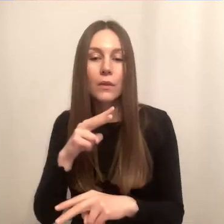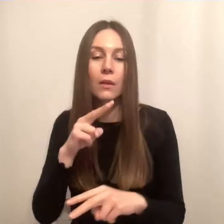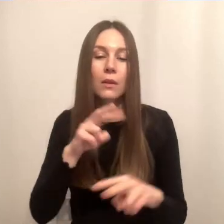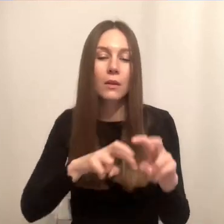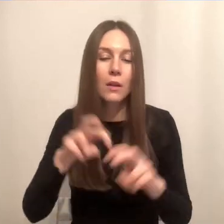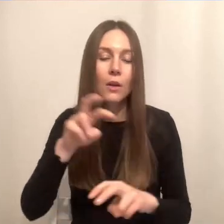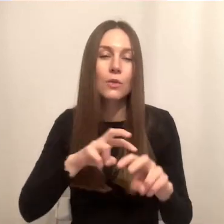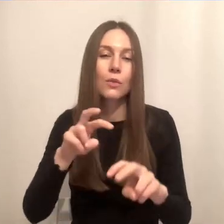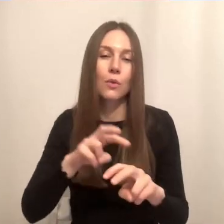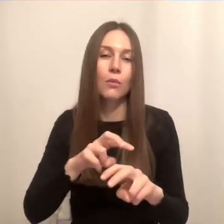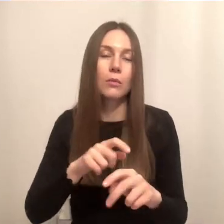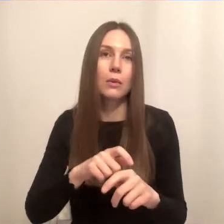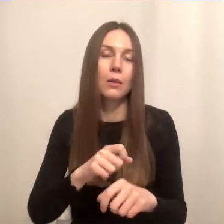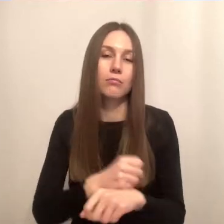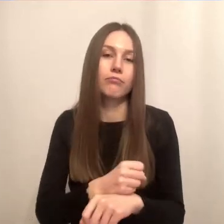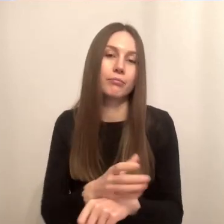būti geriausias.